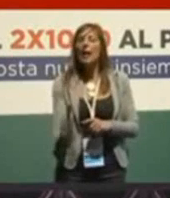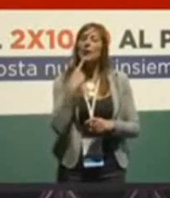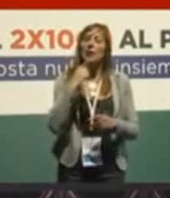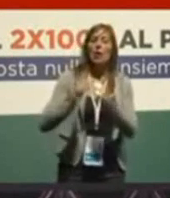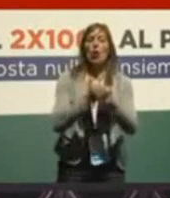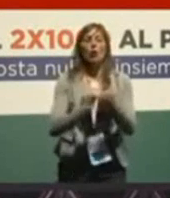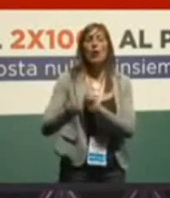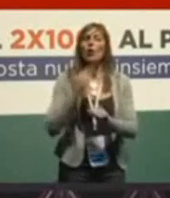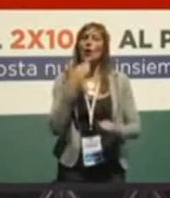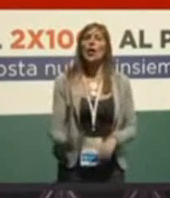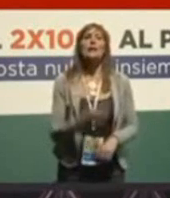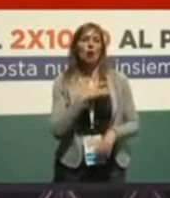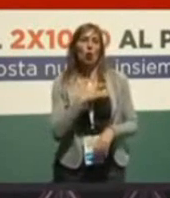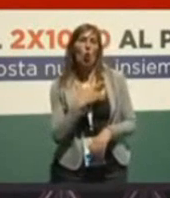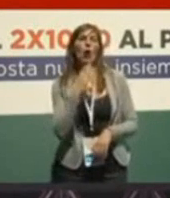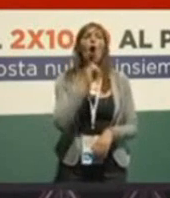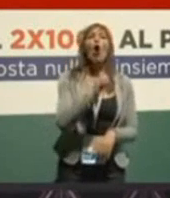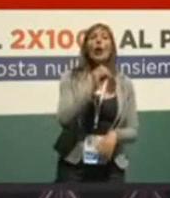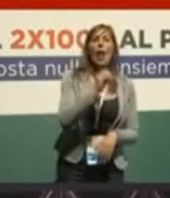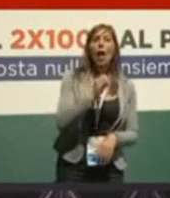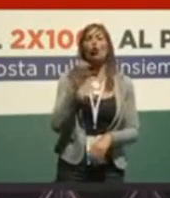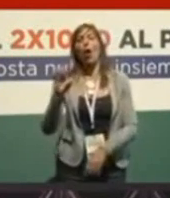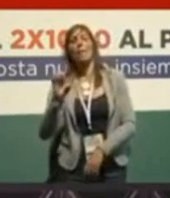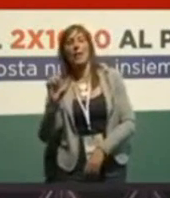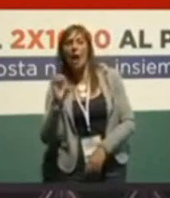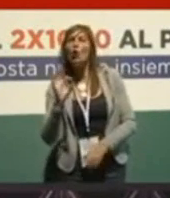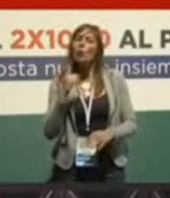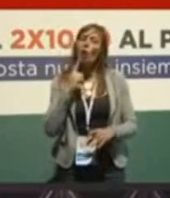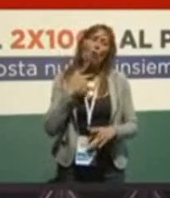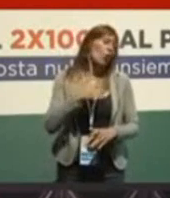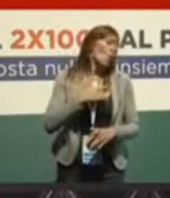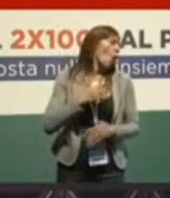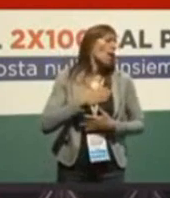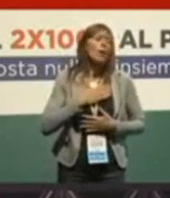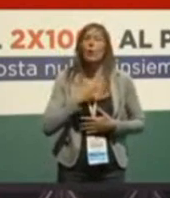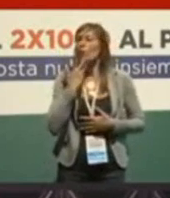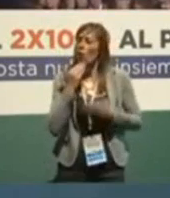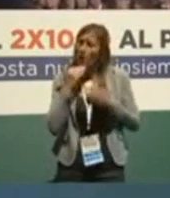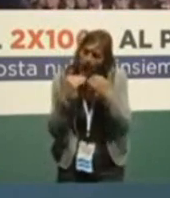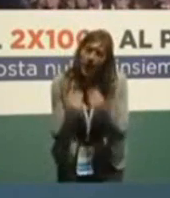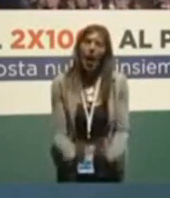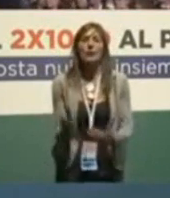Vorrei dire grazie di cuore a Andrea Orlando e a Michele Emiliano, dal profondo del cuore.